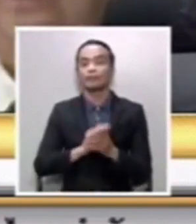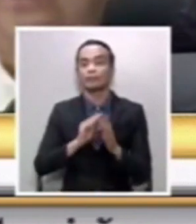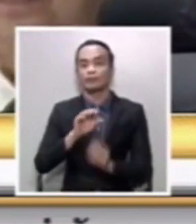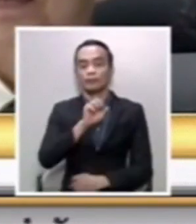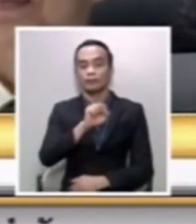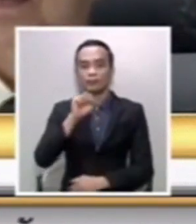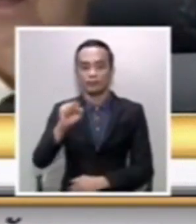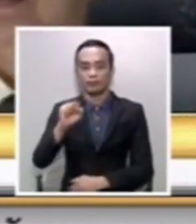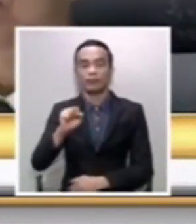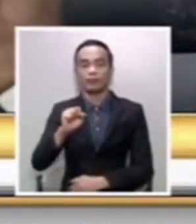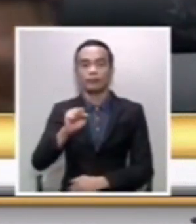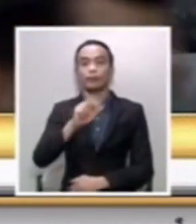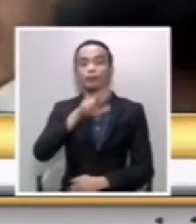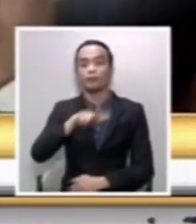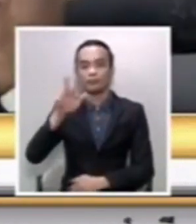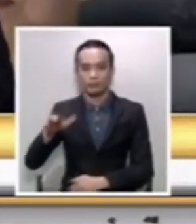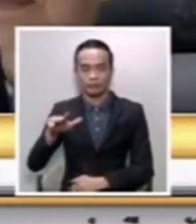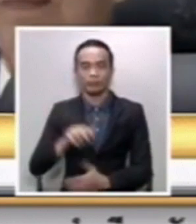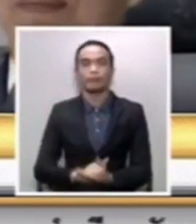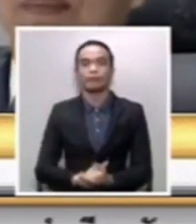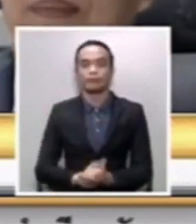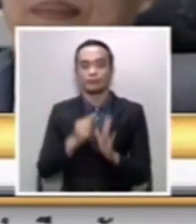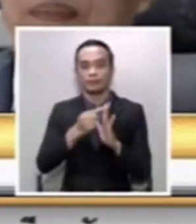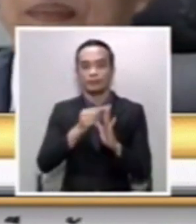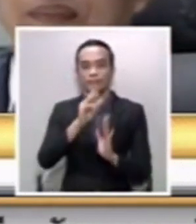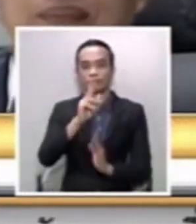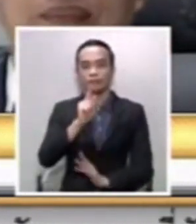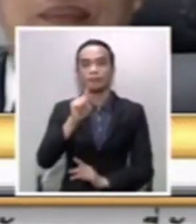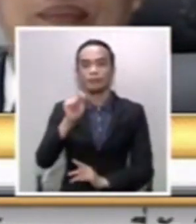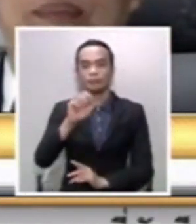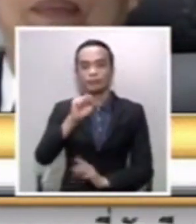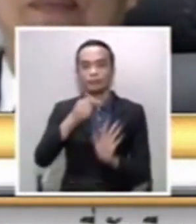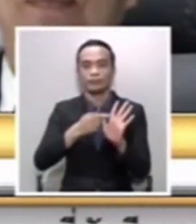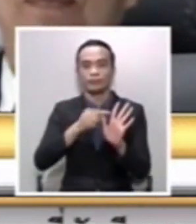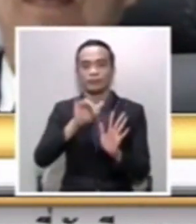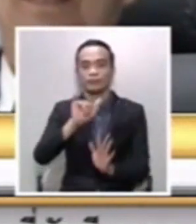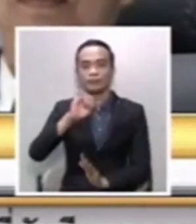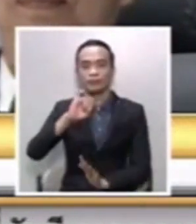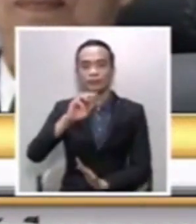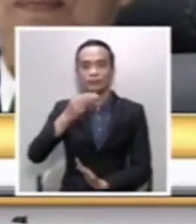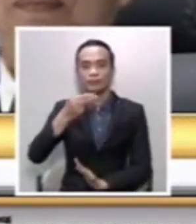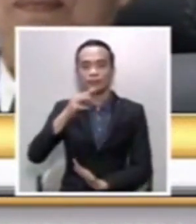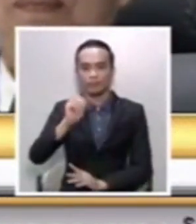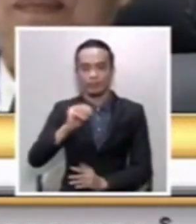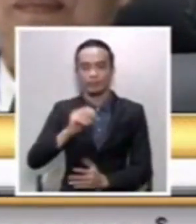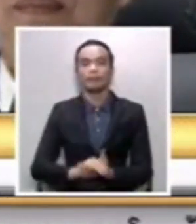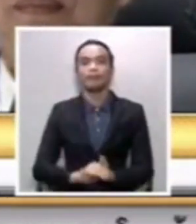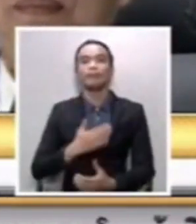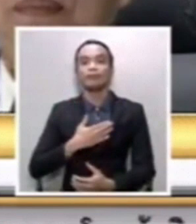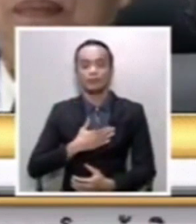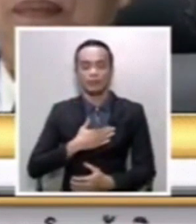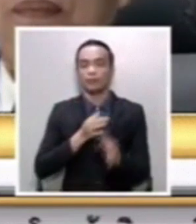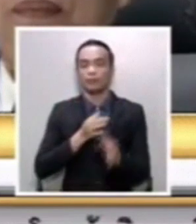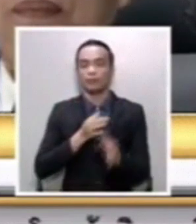ไม่จึงได้มีการตั้งคําถามนี้นะคะแล้วคนที่จะได้รับความเสียหายก็คือประชาชนค่ะก็คือว่าถือว่าไม่ให้เกียรติประชาชนการถวายสัต